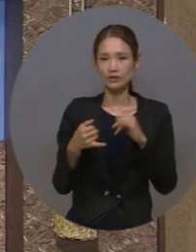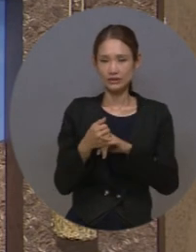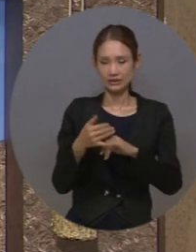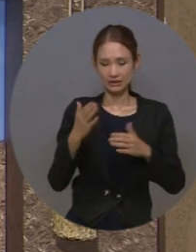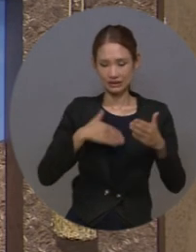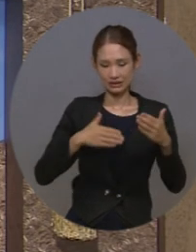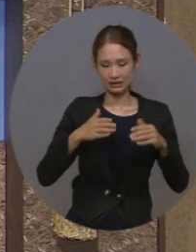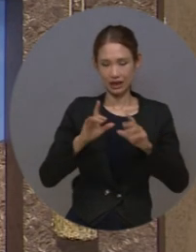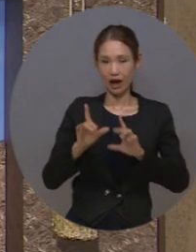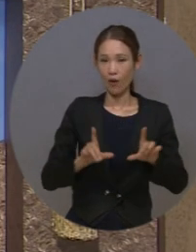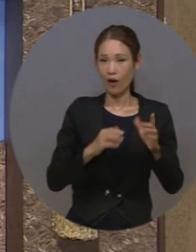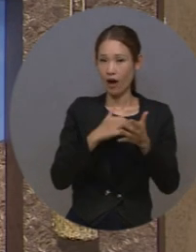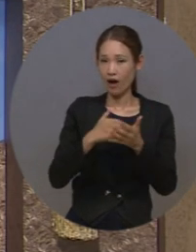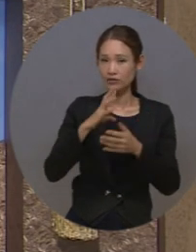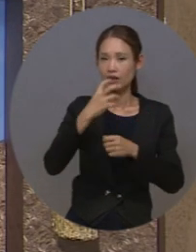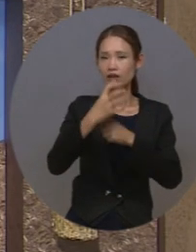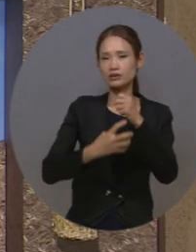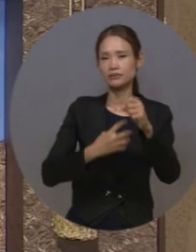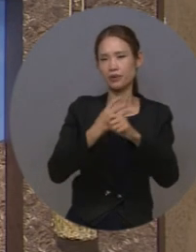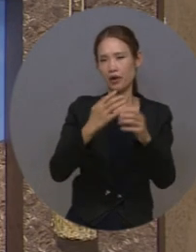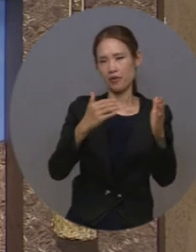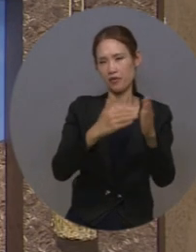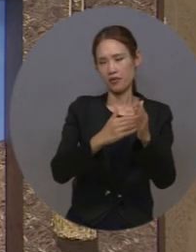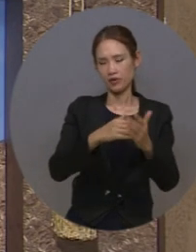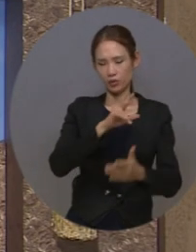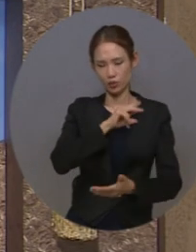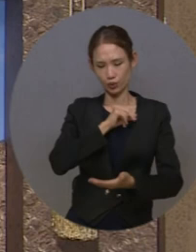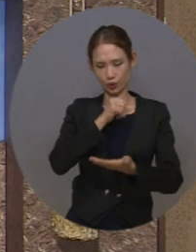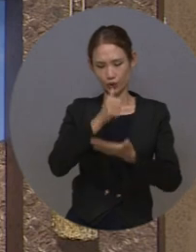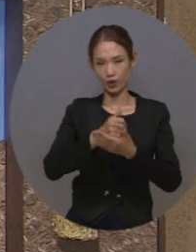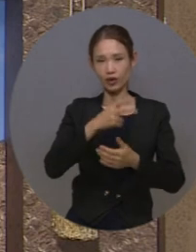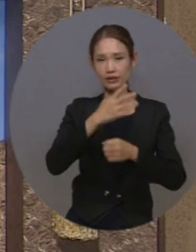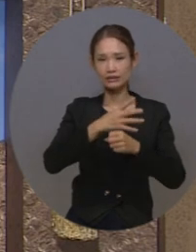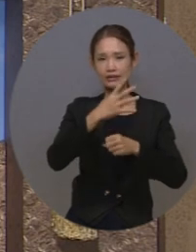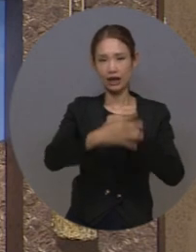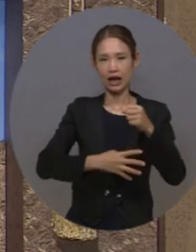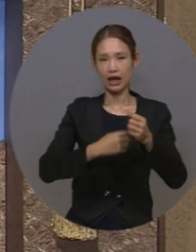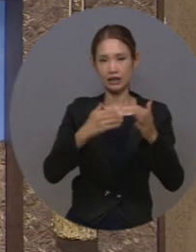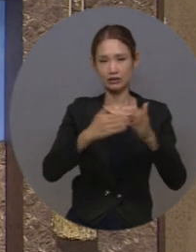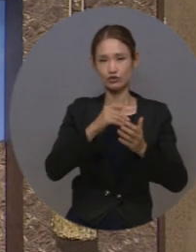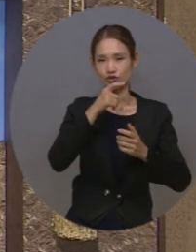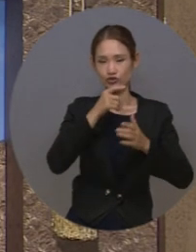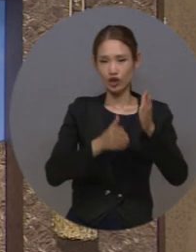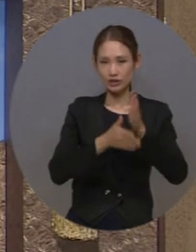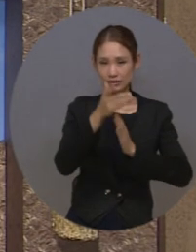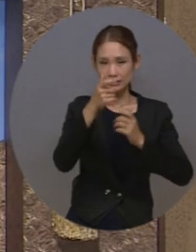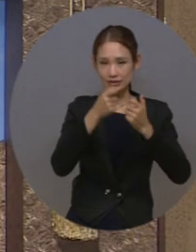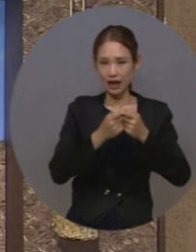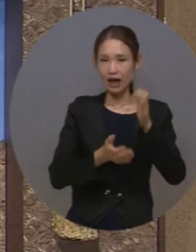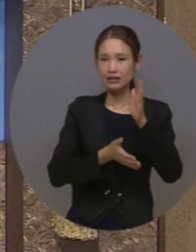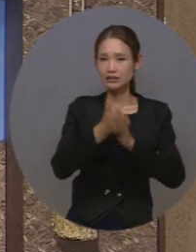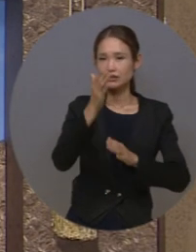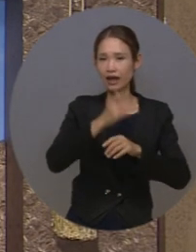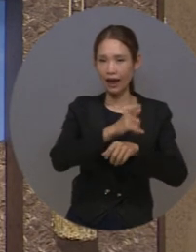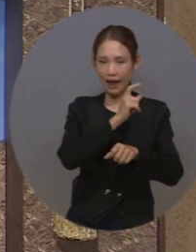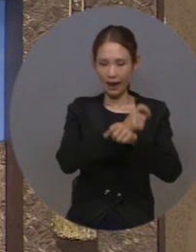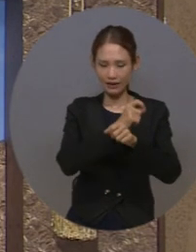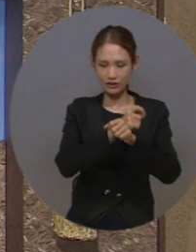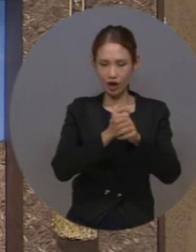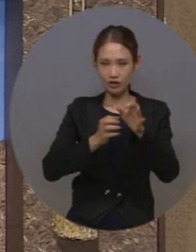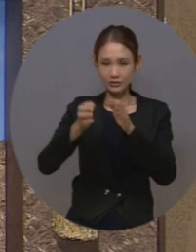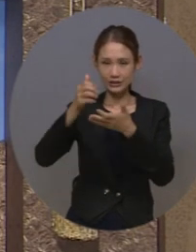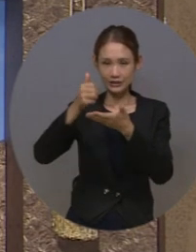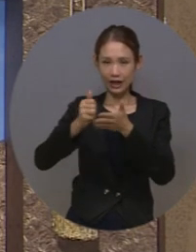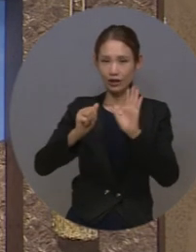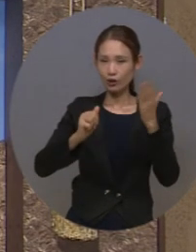40년을 했고 또 도의원 4년을 했기 때문에 이제 수원 특례시는 이전 행정가가 시장이 돼야 된다는